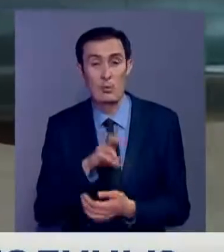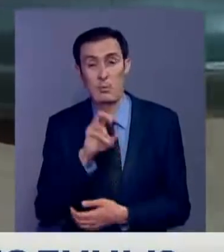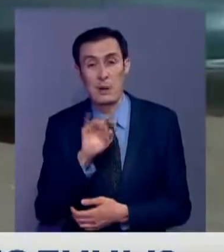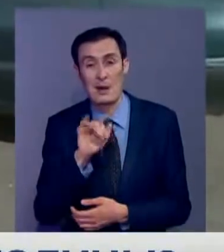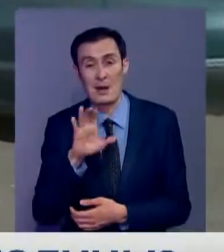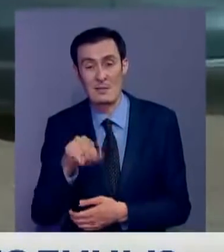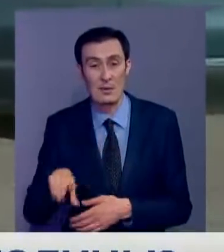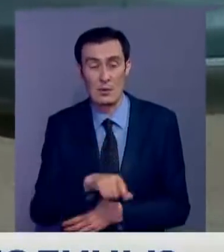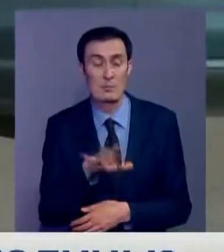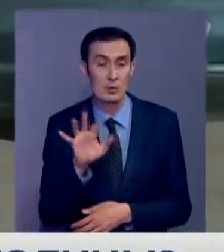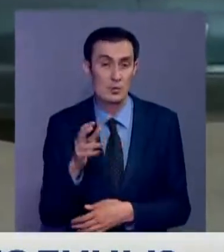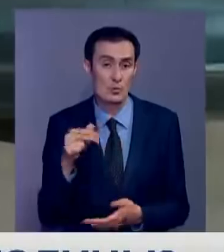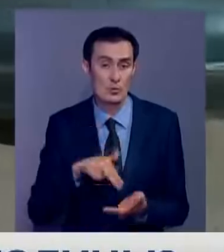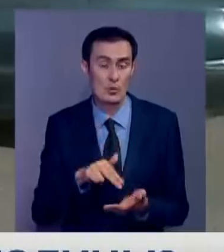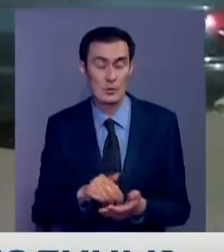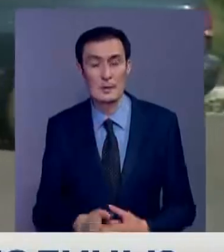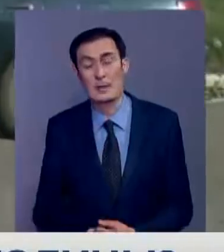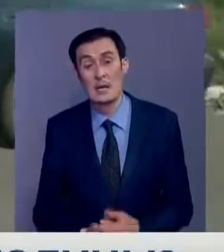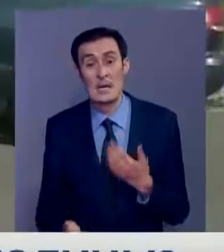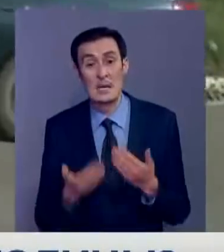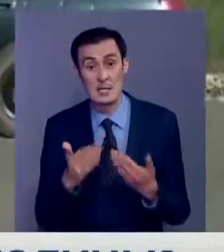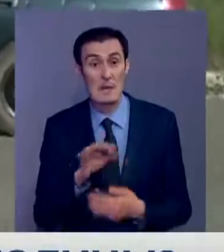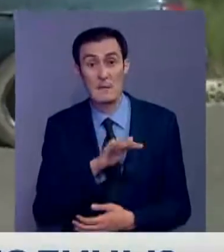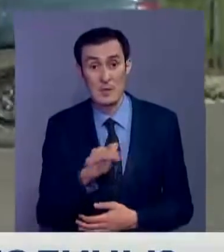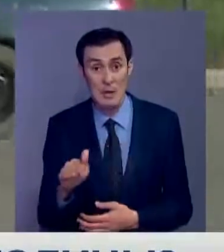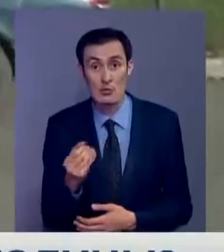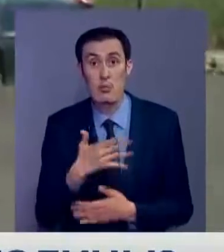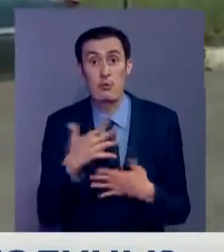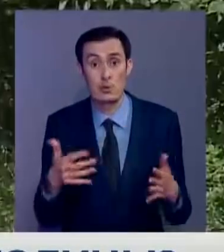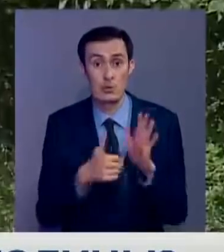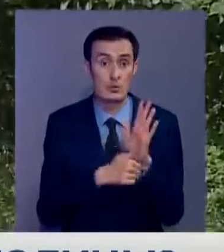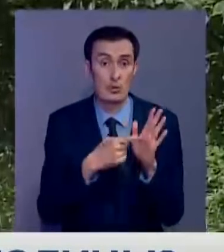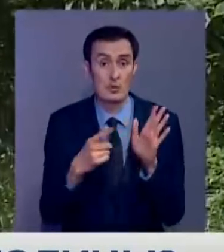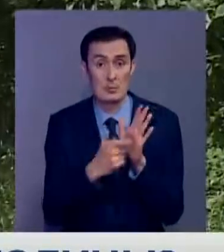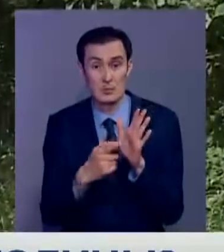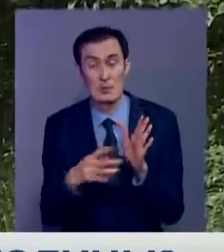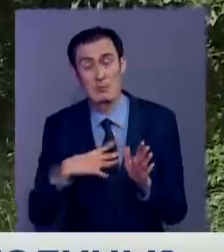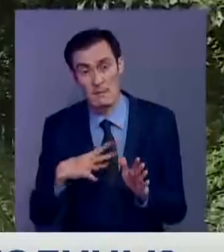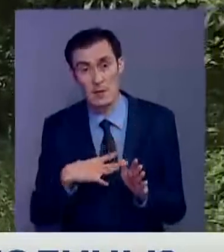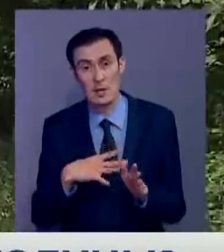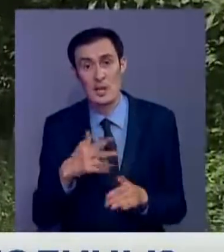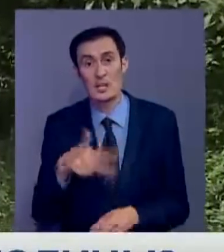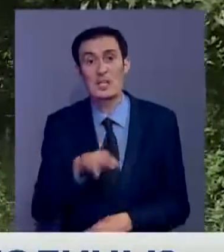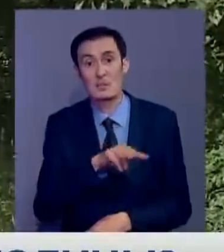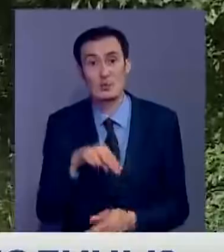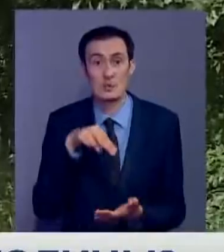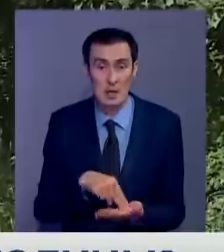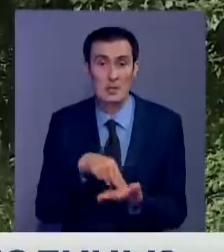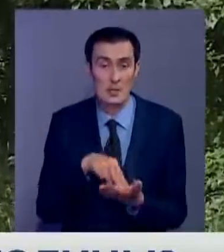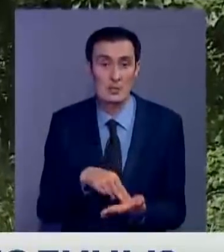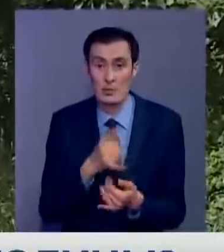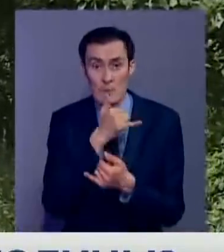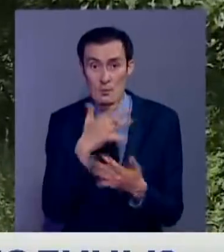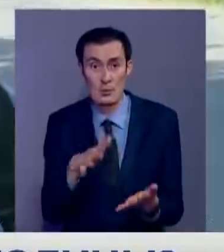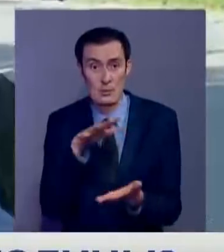это частники, да? Да, частники. А если официально? А если официально, еще больше, 600-700. Ну, иногда бывает, что по полчаса мы не можем на такси. По полчаса иногда